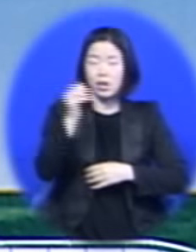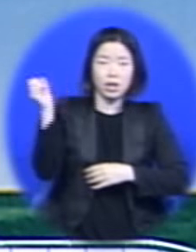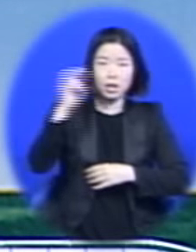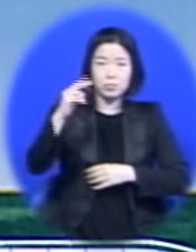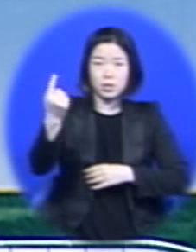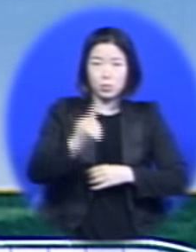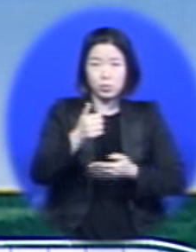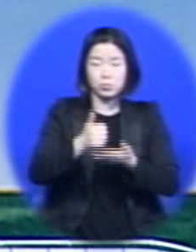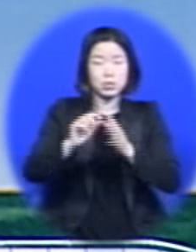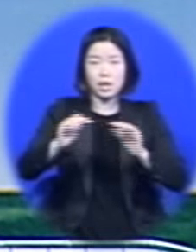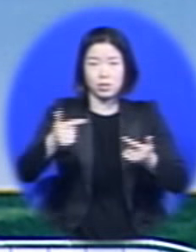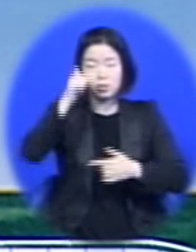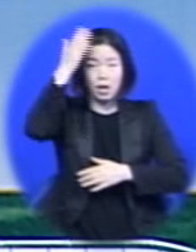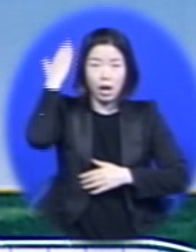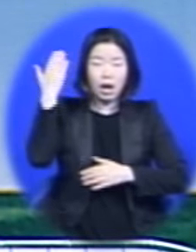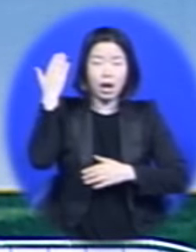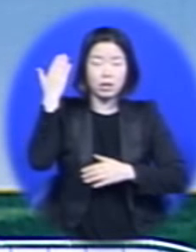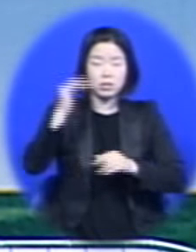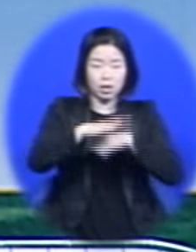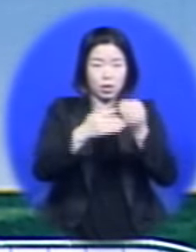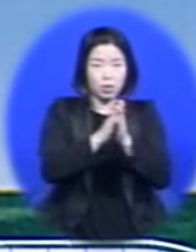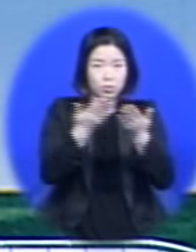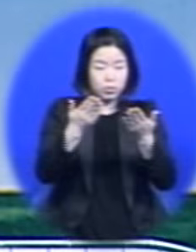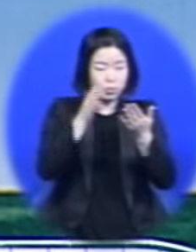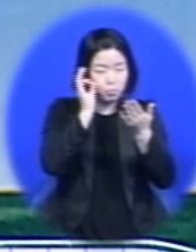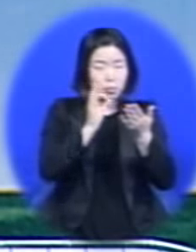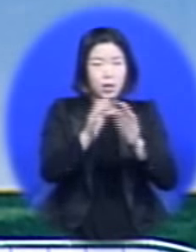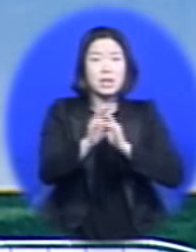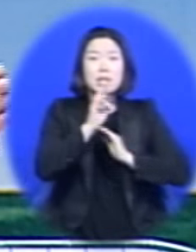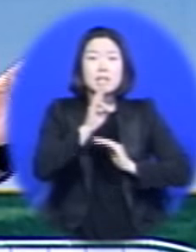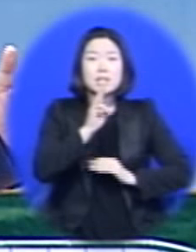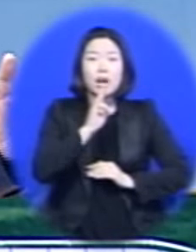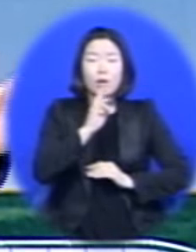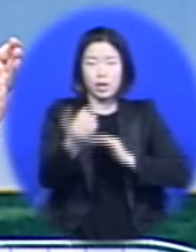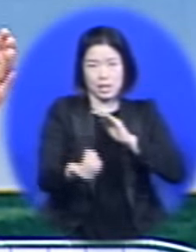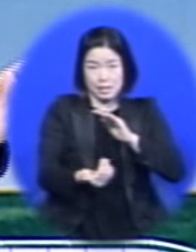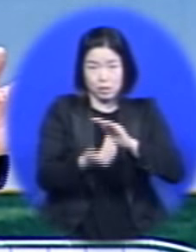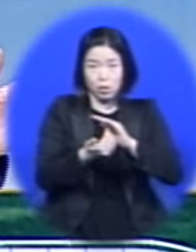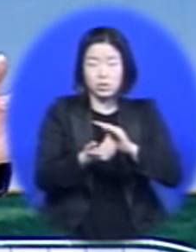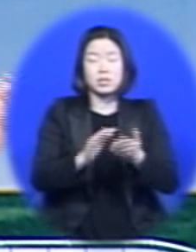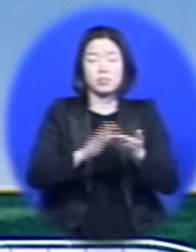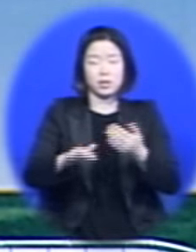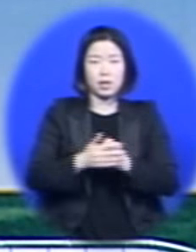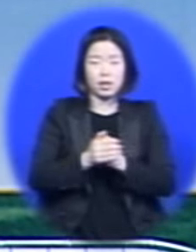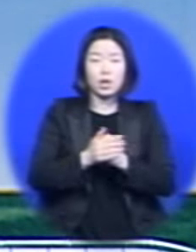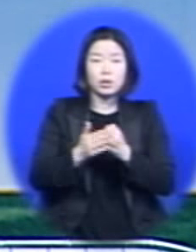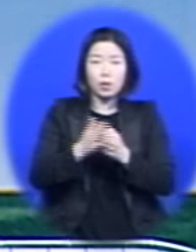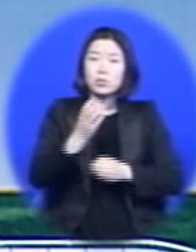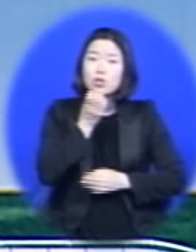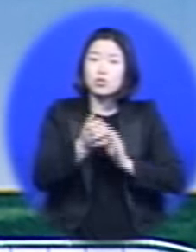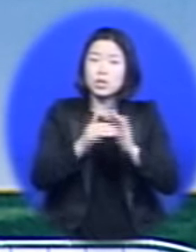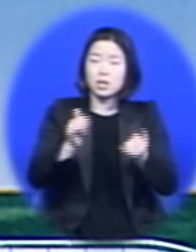아닙니다. 구약 성경에 있는 예언의 성취입니다. 그러므로 유대인들이 예수 그리스도에 대해서 모를 수가